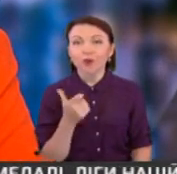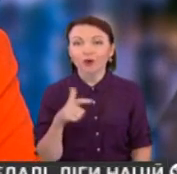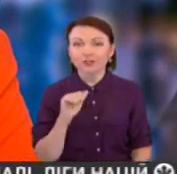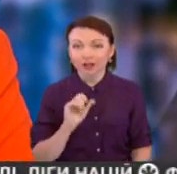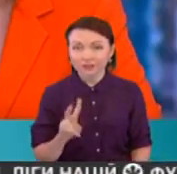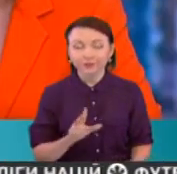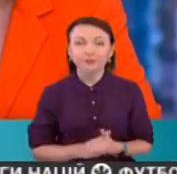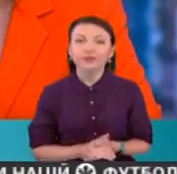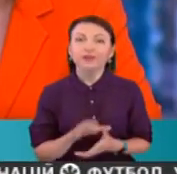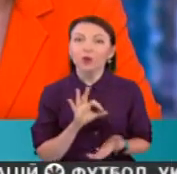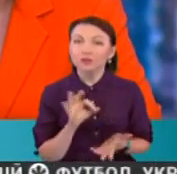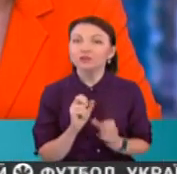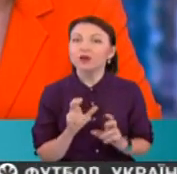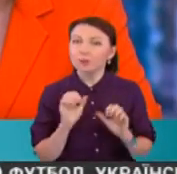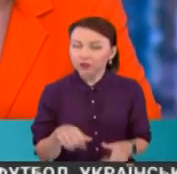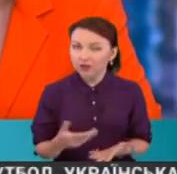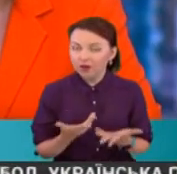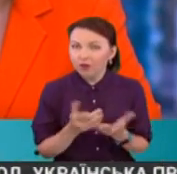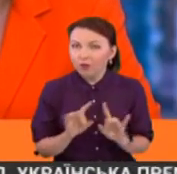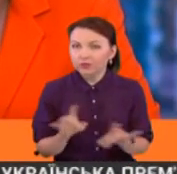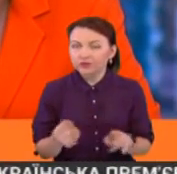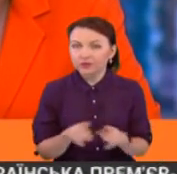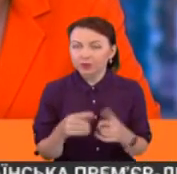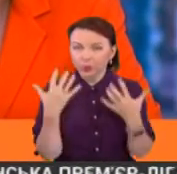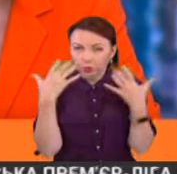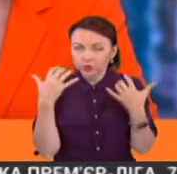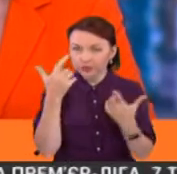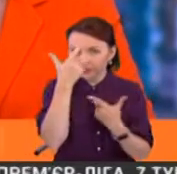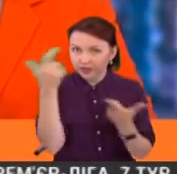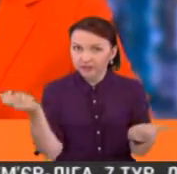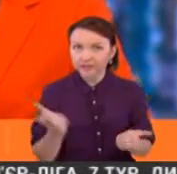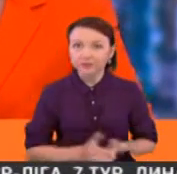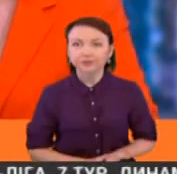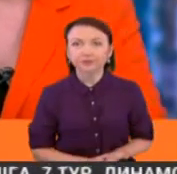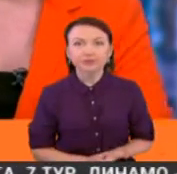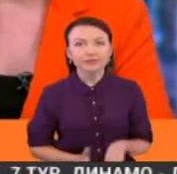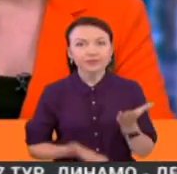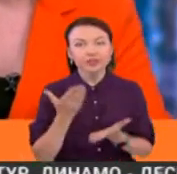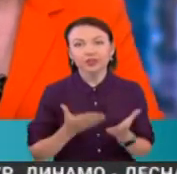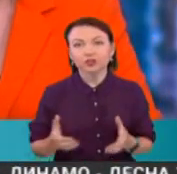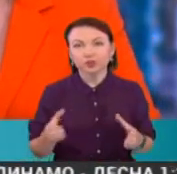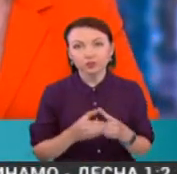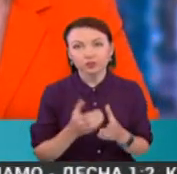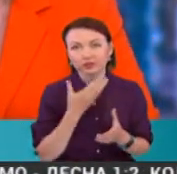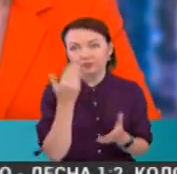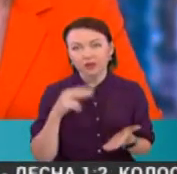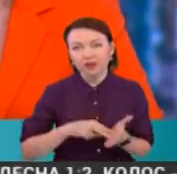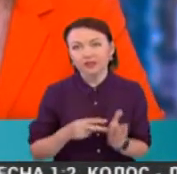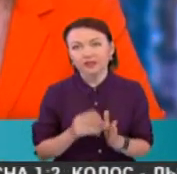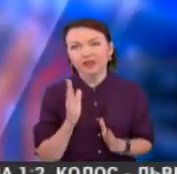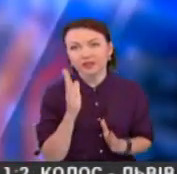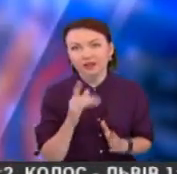Пане Олександре, як можна розцінювати такі гучні заяви? Ну, якщо у команди немає стратегії, то